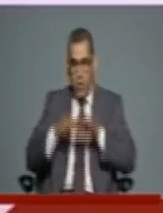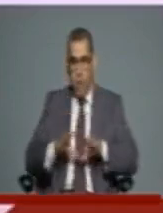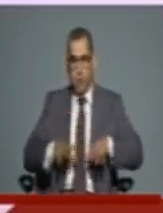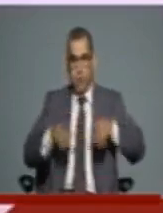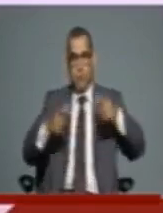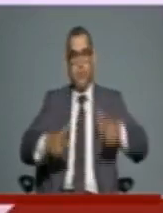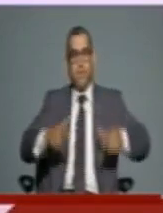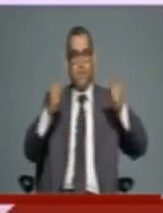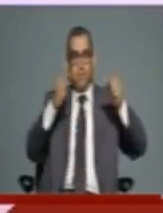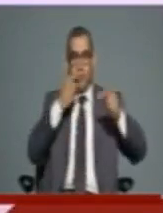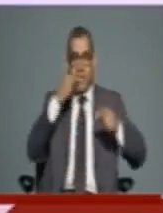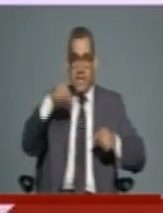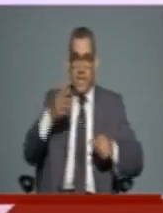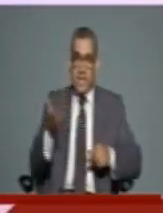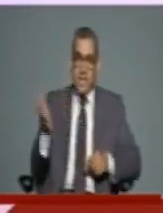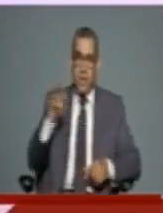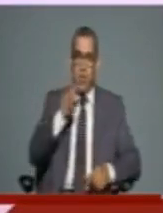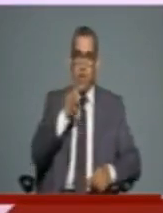العام